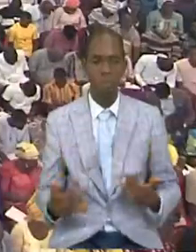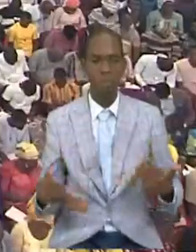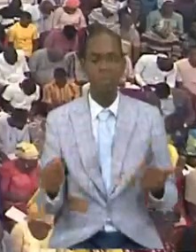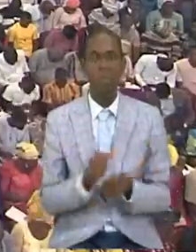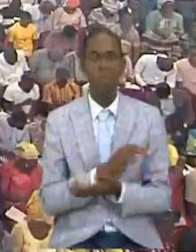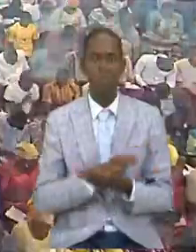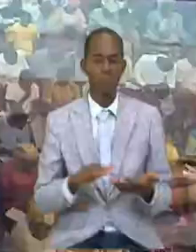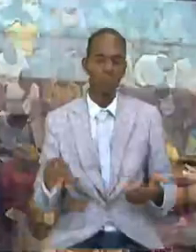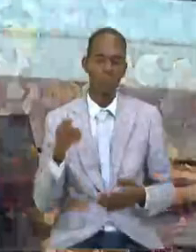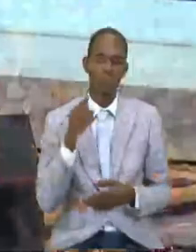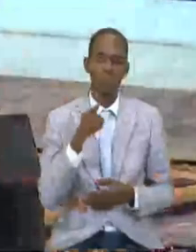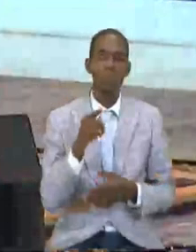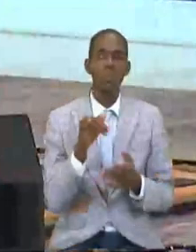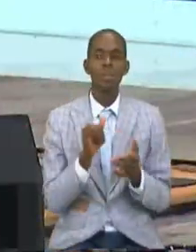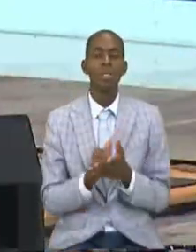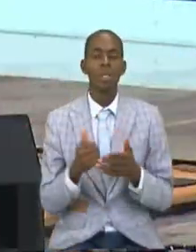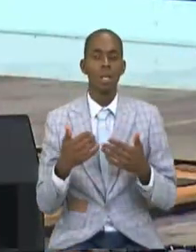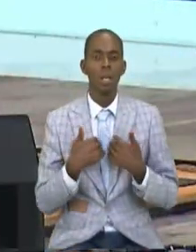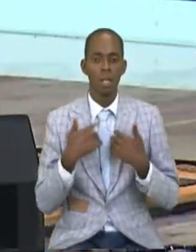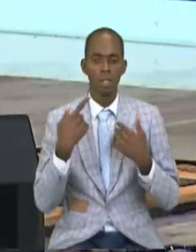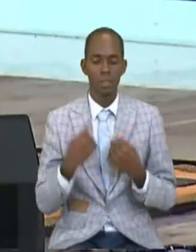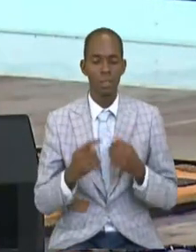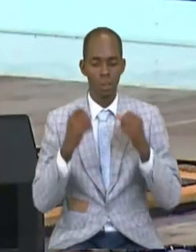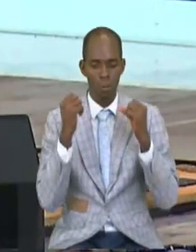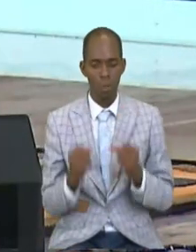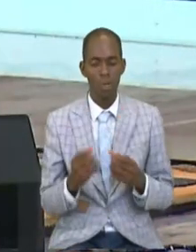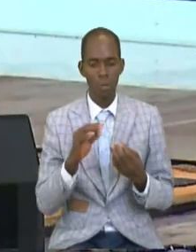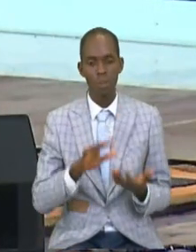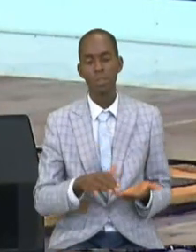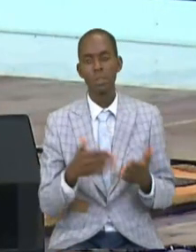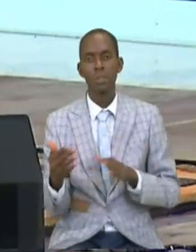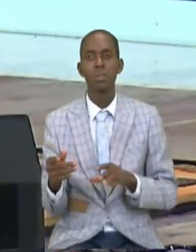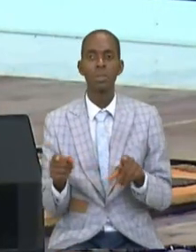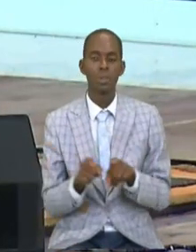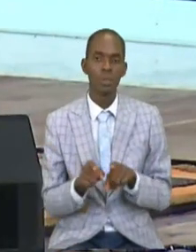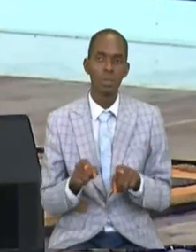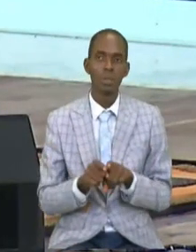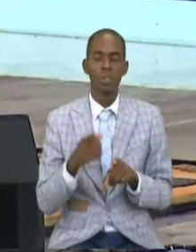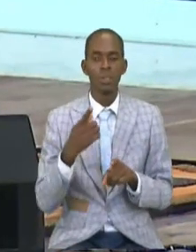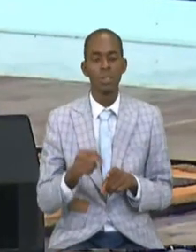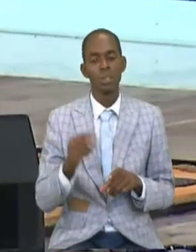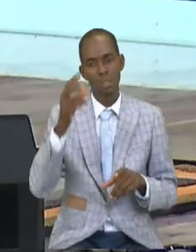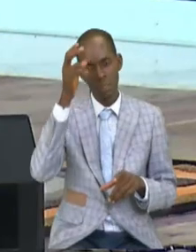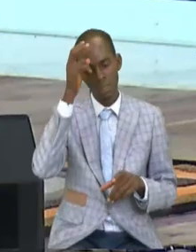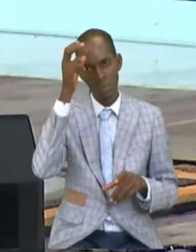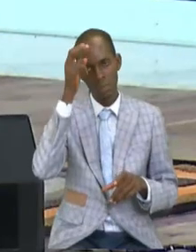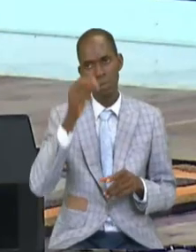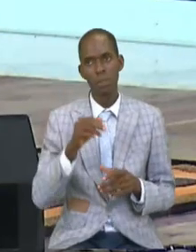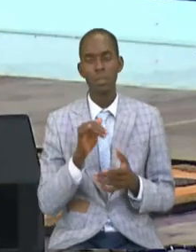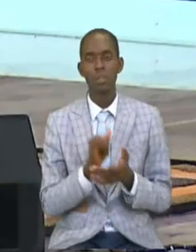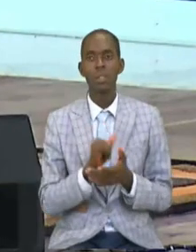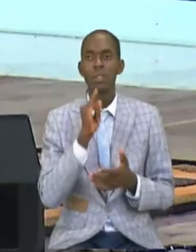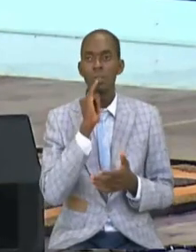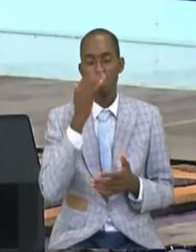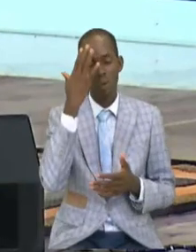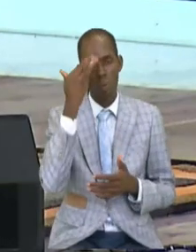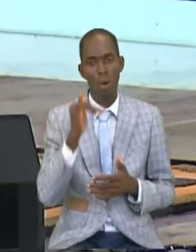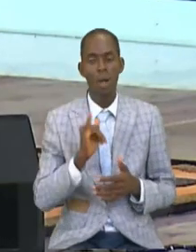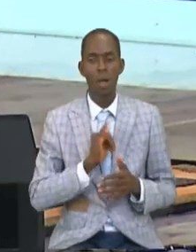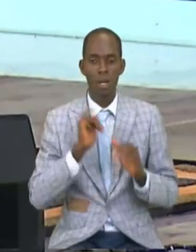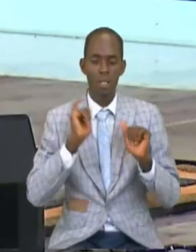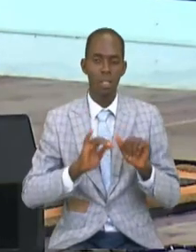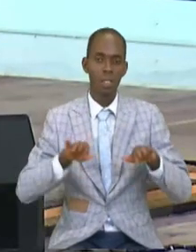anéanti celui qui a la puissance de la mort, c'est-à-dire le diable. C'est